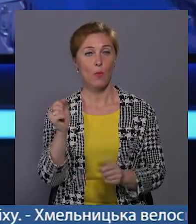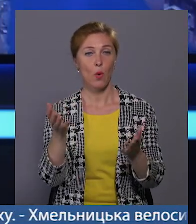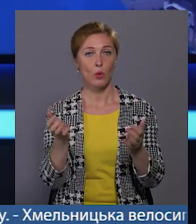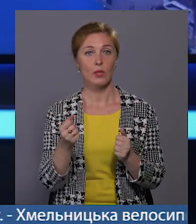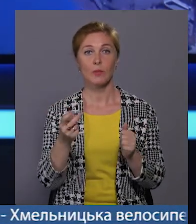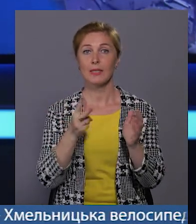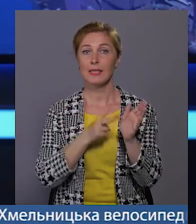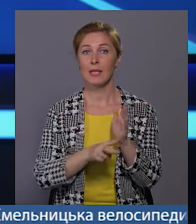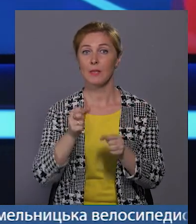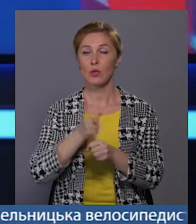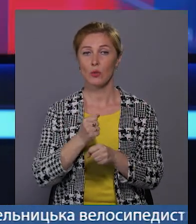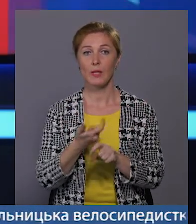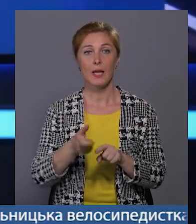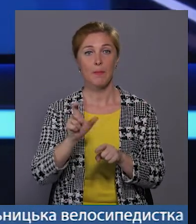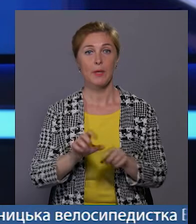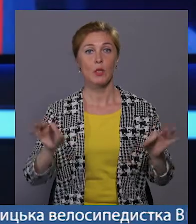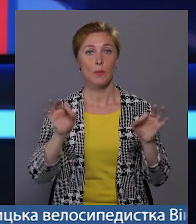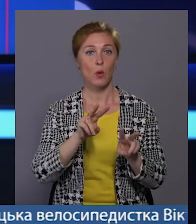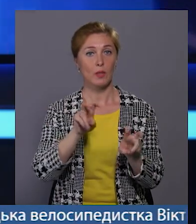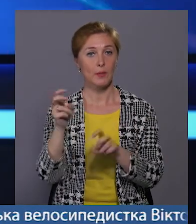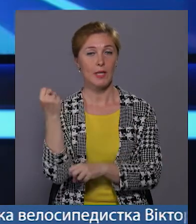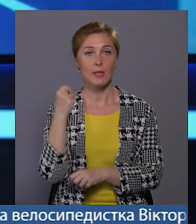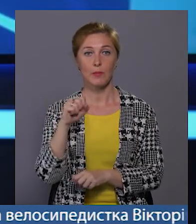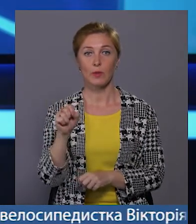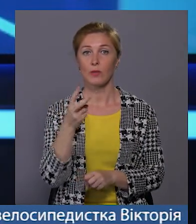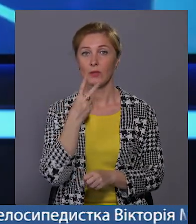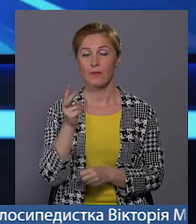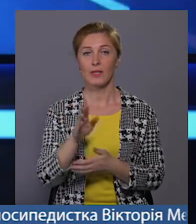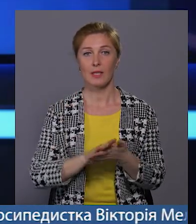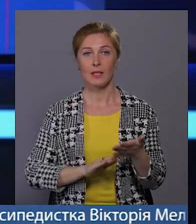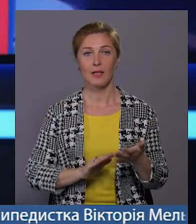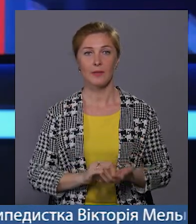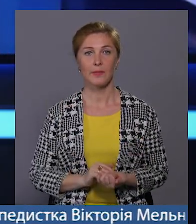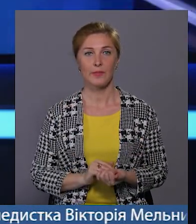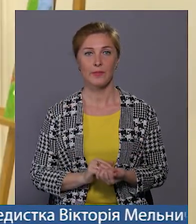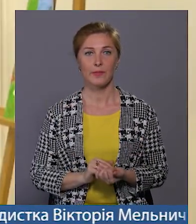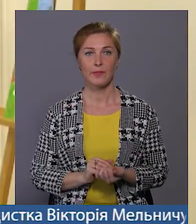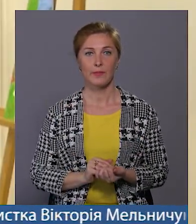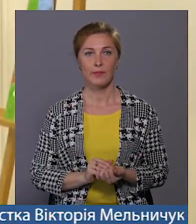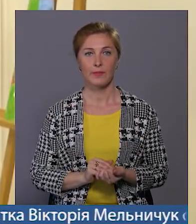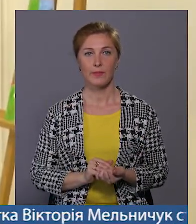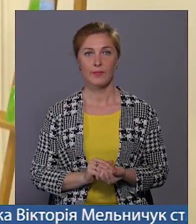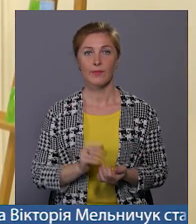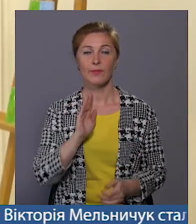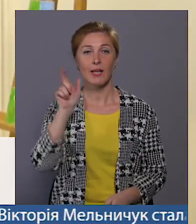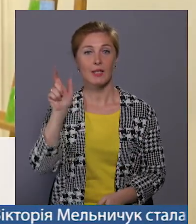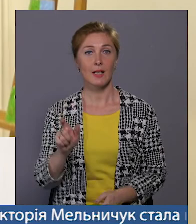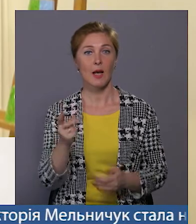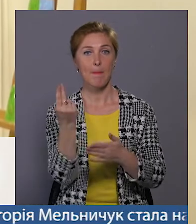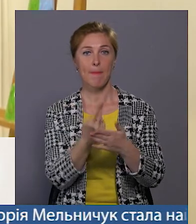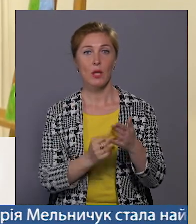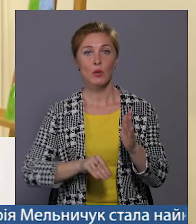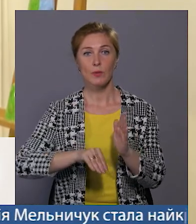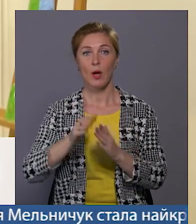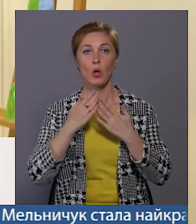70 робіт. Більше про номінації та переможців у сюжеті Олександри Семенюк. Злата малює змалечку. Любов